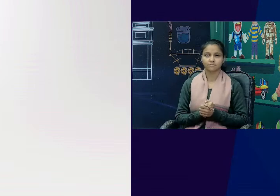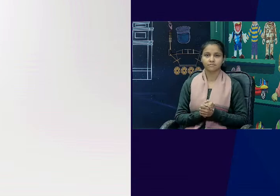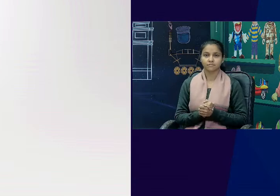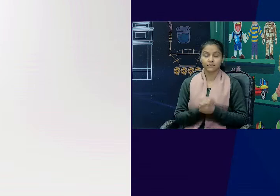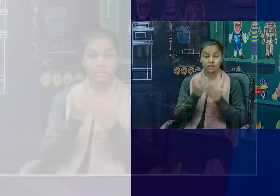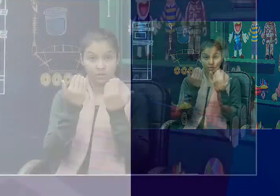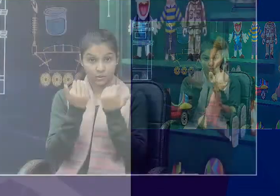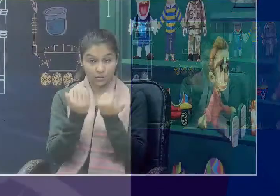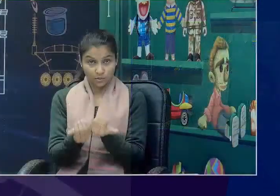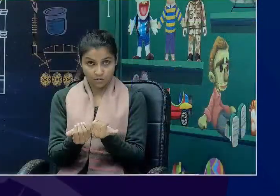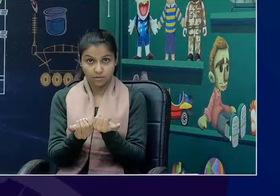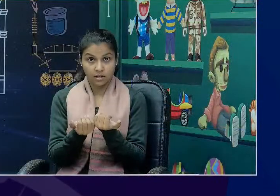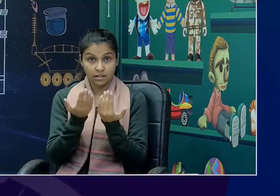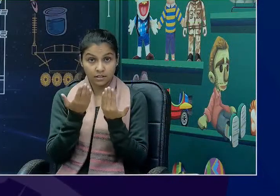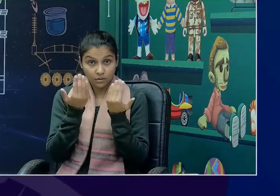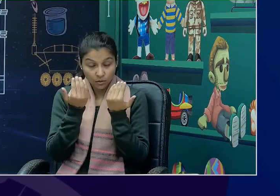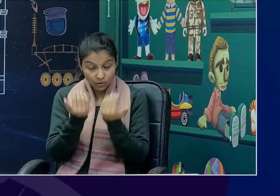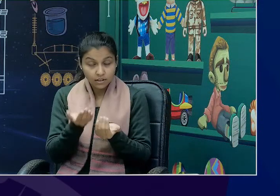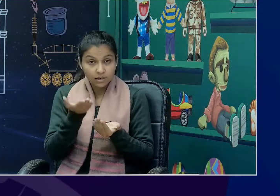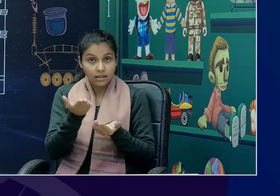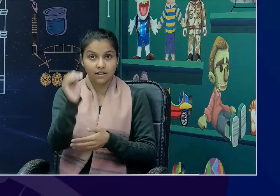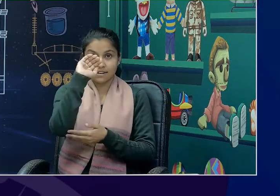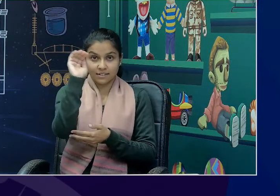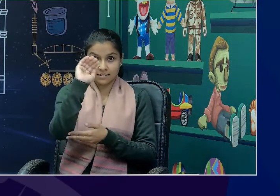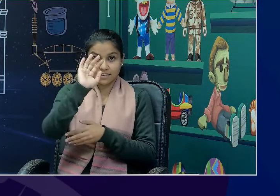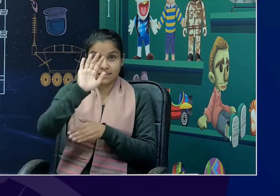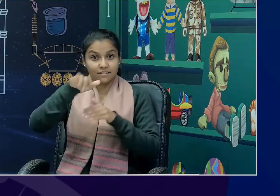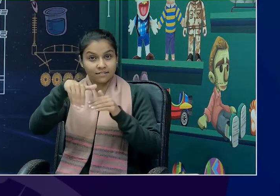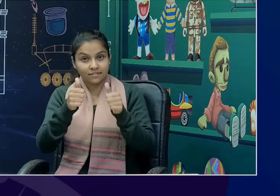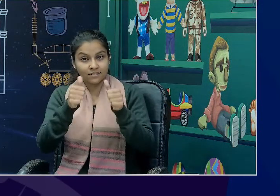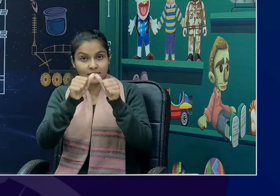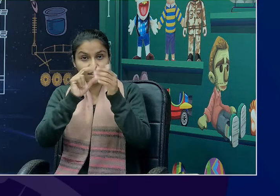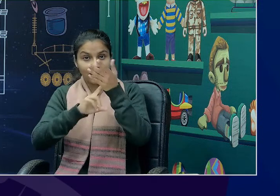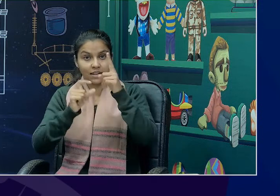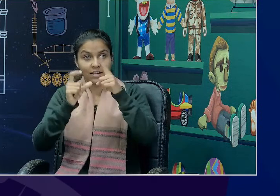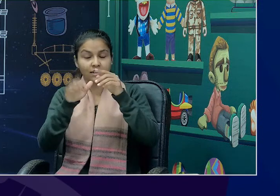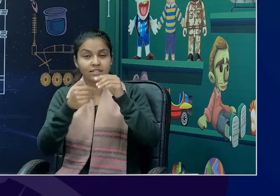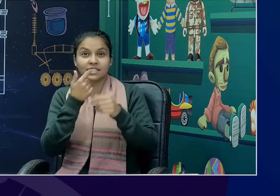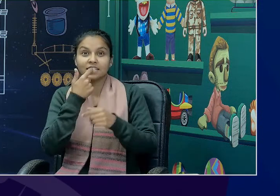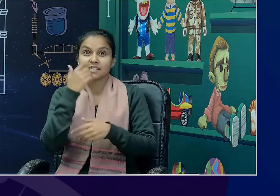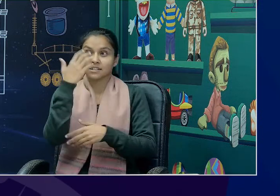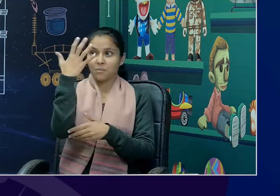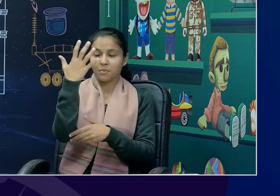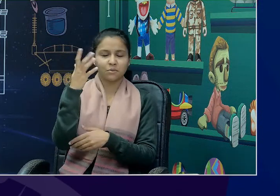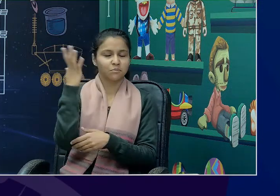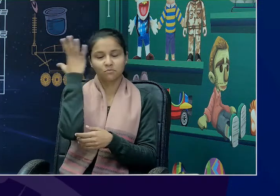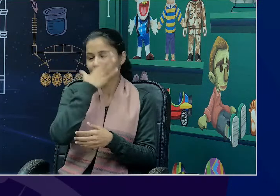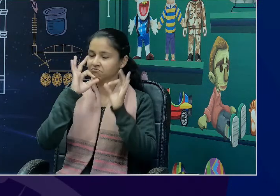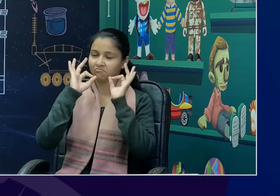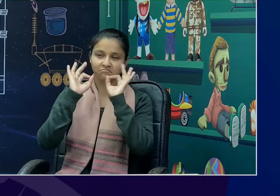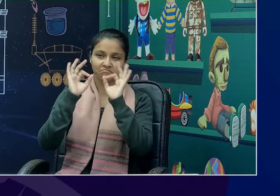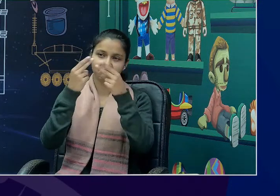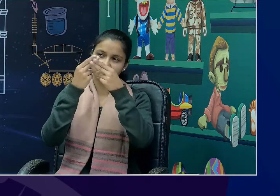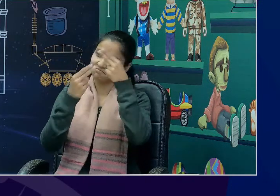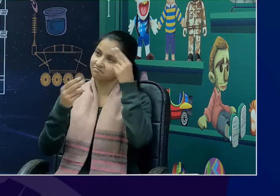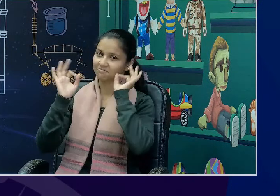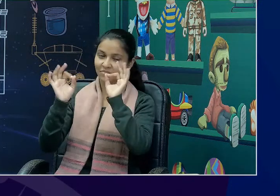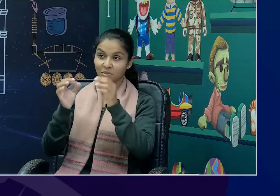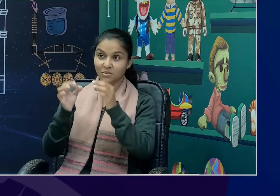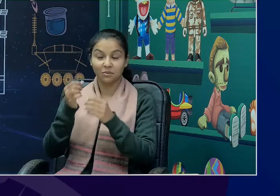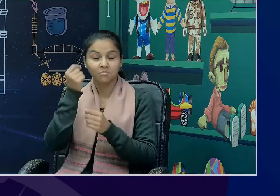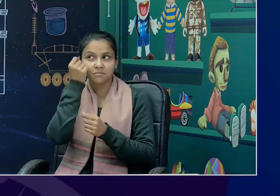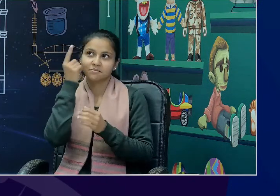So ये था the snake and the mirror. So sir, this was very beautiful story with a beautiful meaning